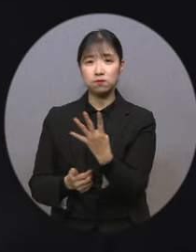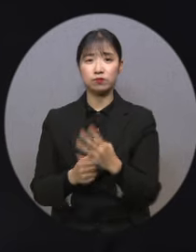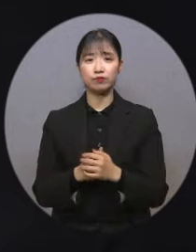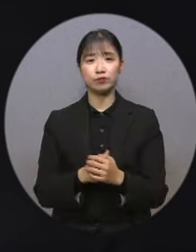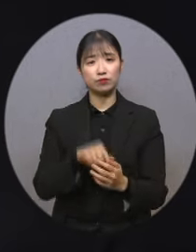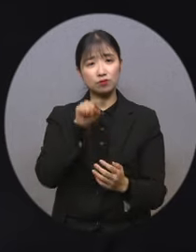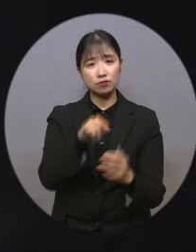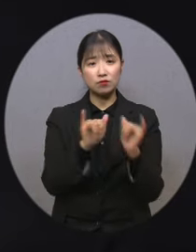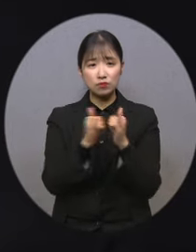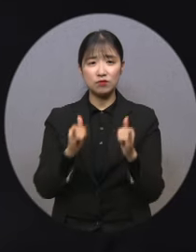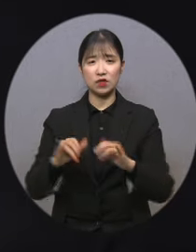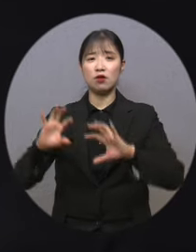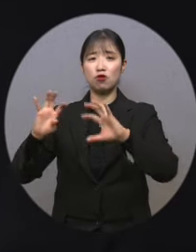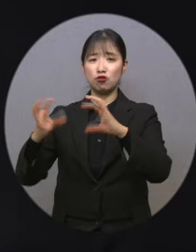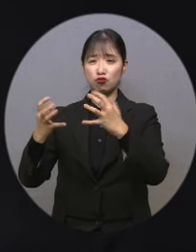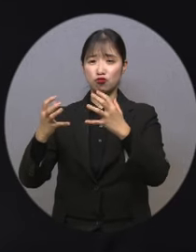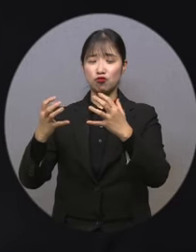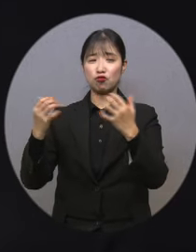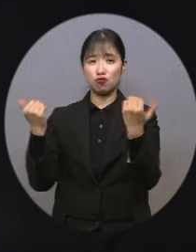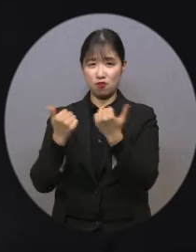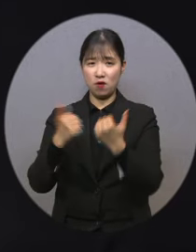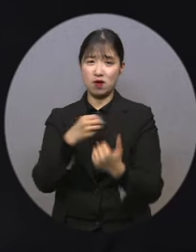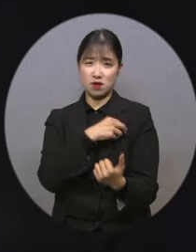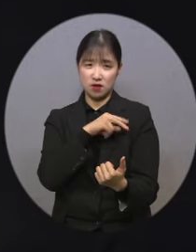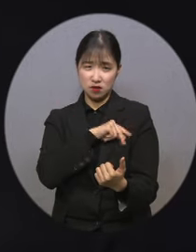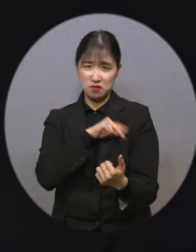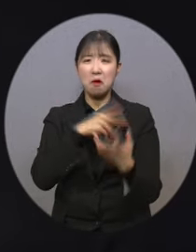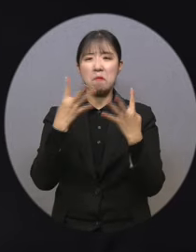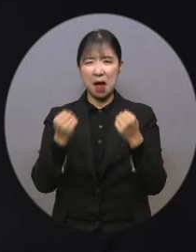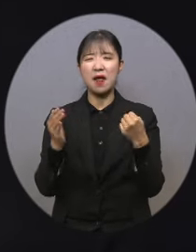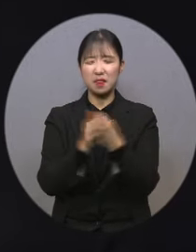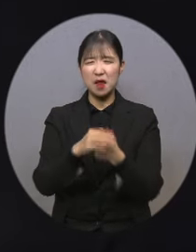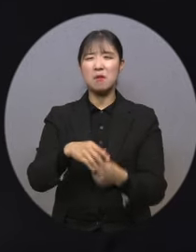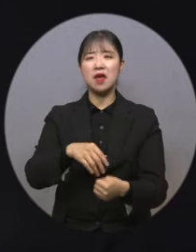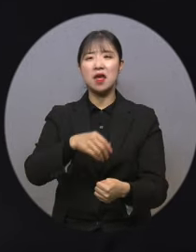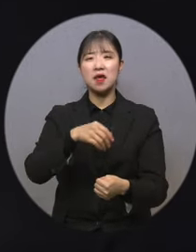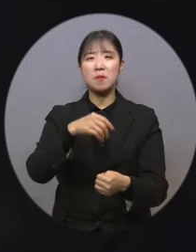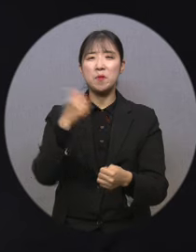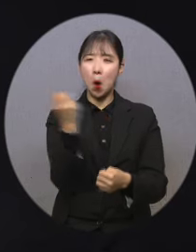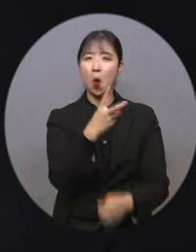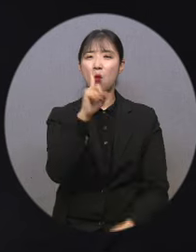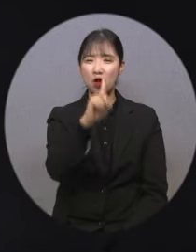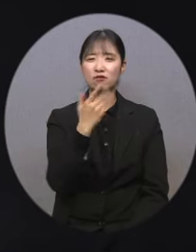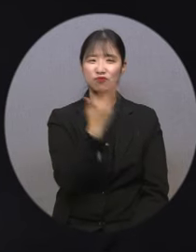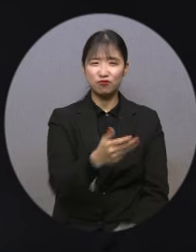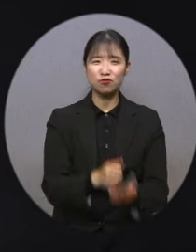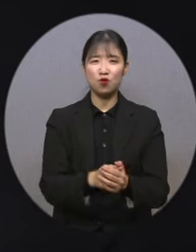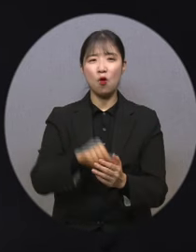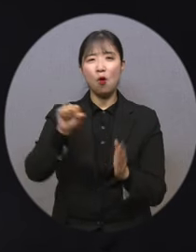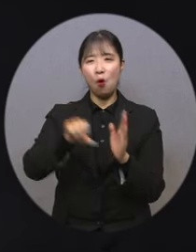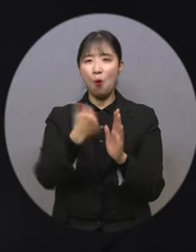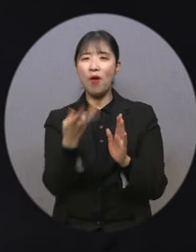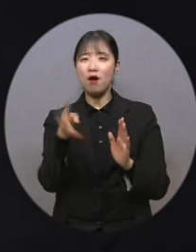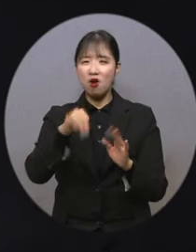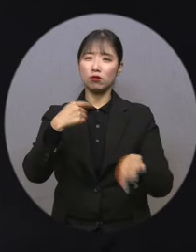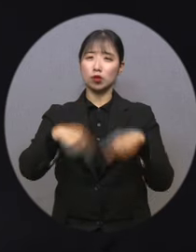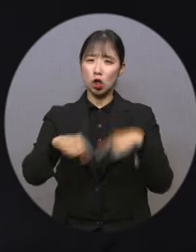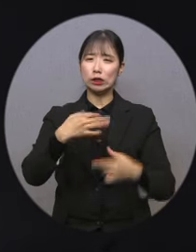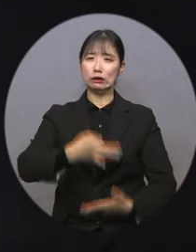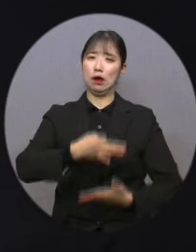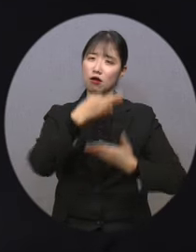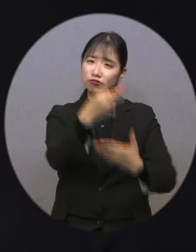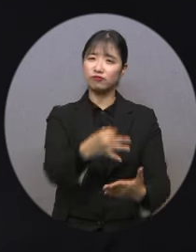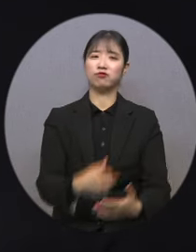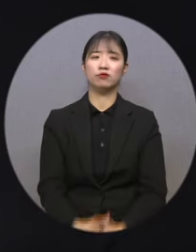그 사람의 국회의원이 많다 했어 우선 꺼주고 거기는 500억 씩 정치자금을 주고